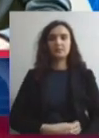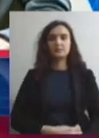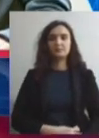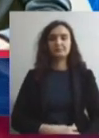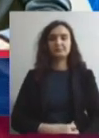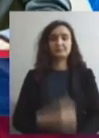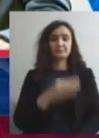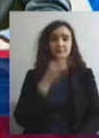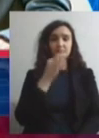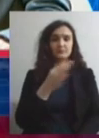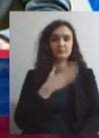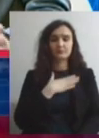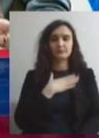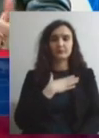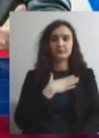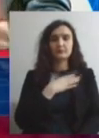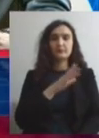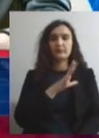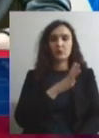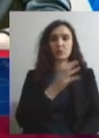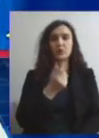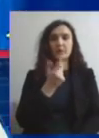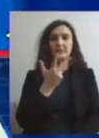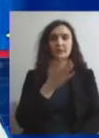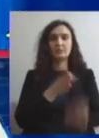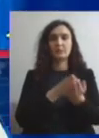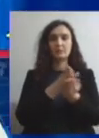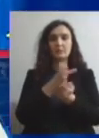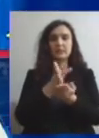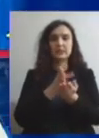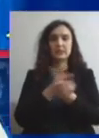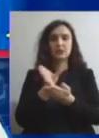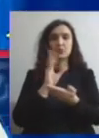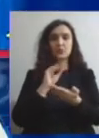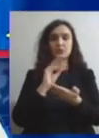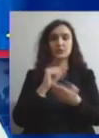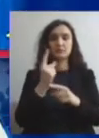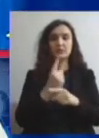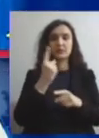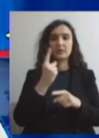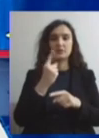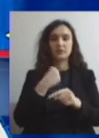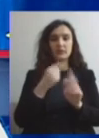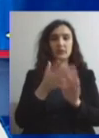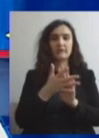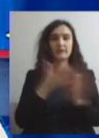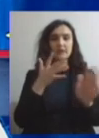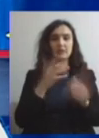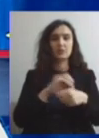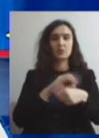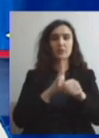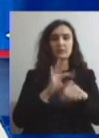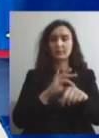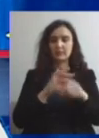მოგახსენებთ, ჩვენთვის იყო რამდენიმე მიზანი განსაზღვრული, როდესაც პირველად შევიტყვეთ COVID ინფექციის